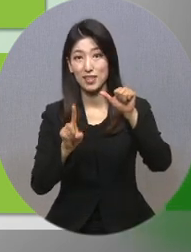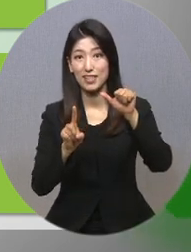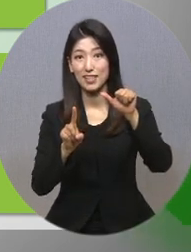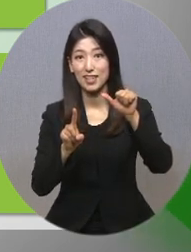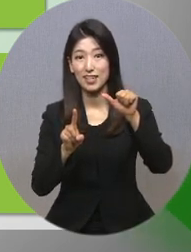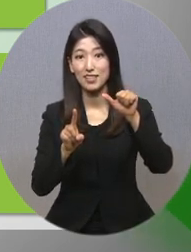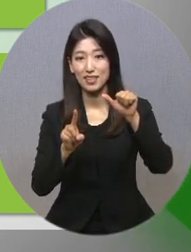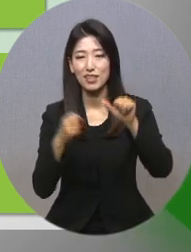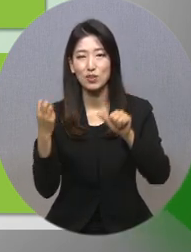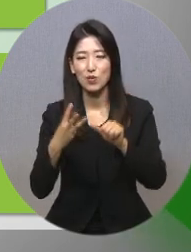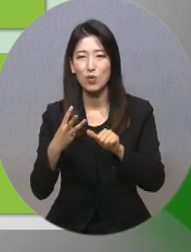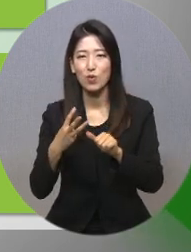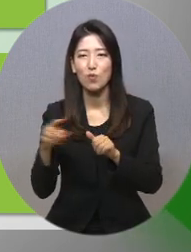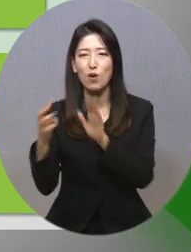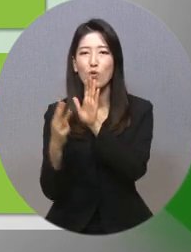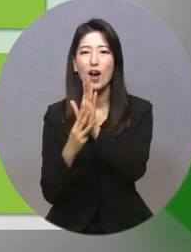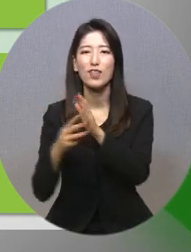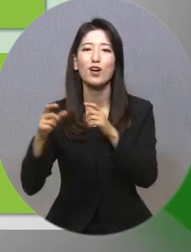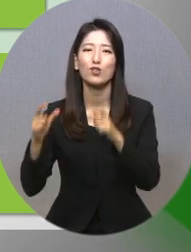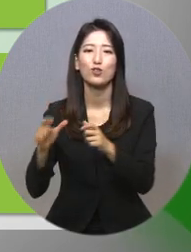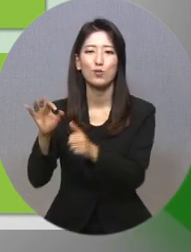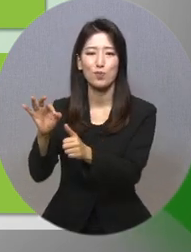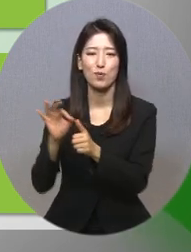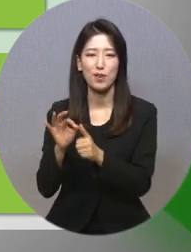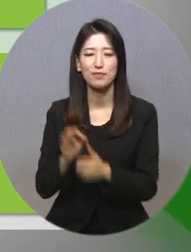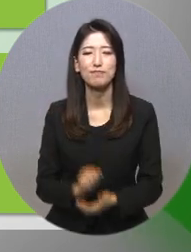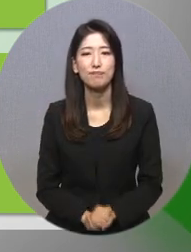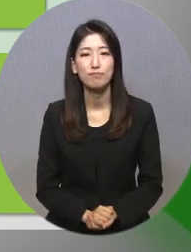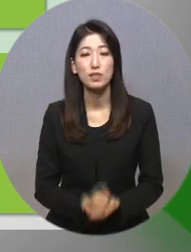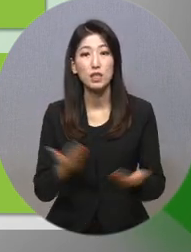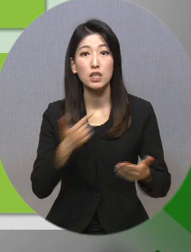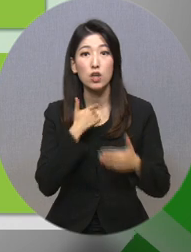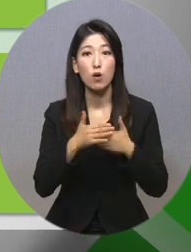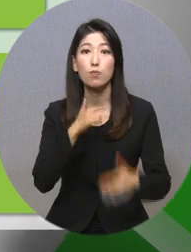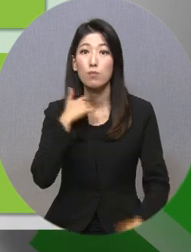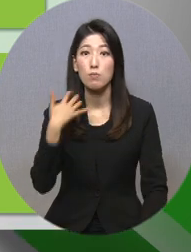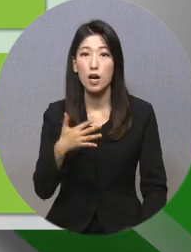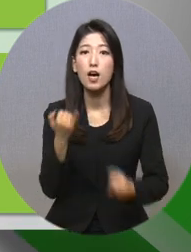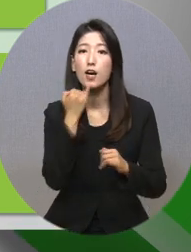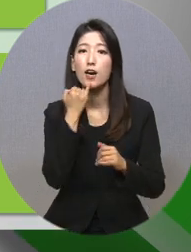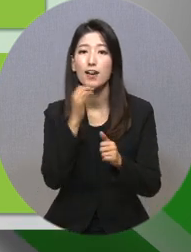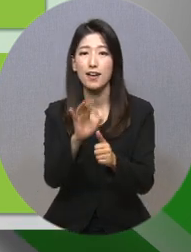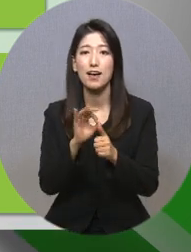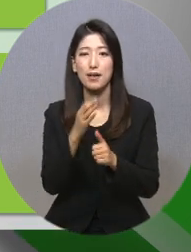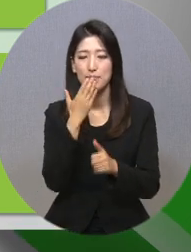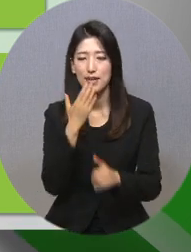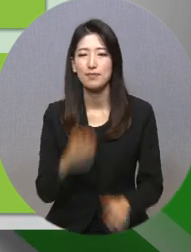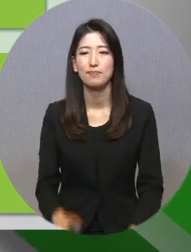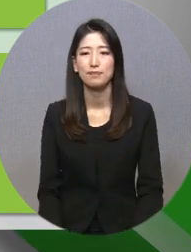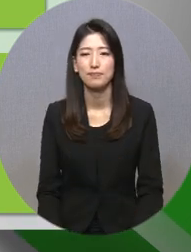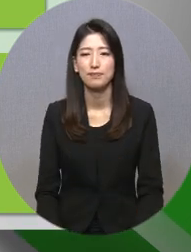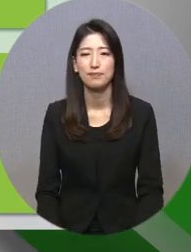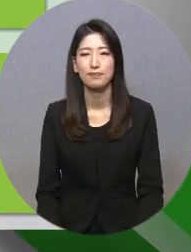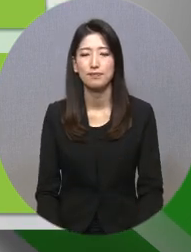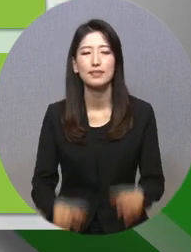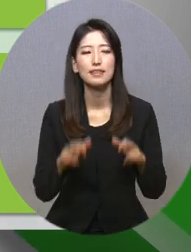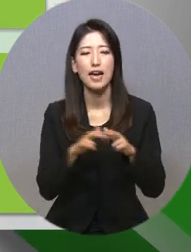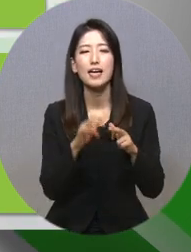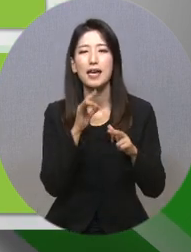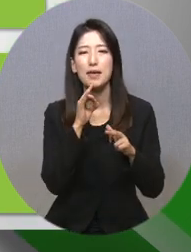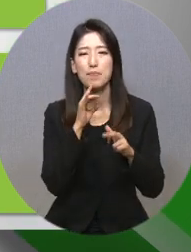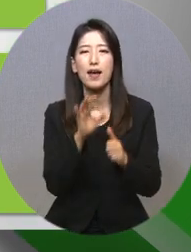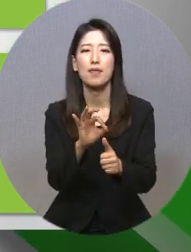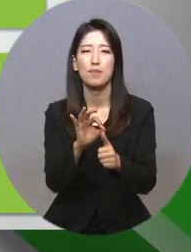서울특별시 관악구입니다. 경력과 학력은 무관하며 상용직을 채용합니다. 장애인만 채용하며